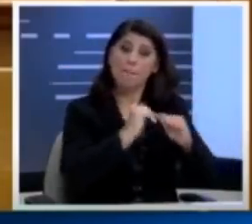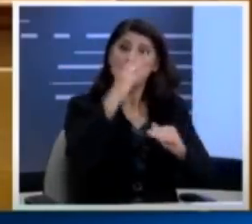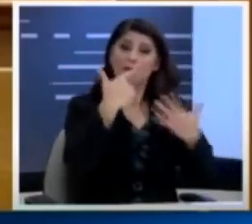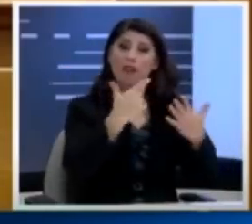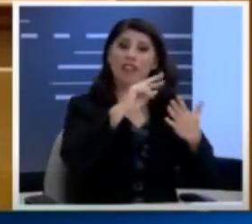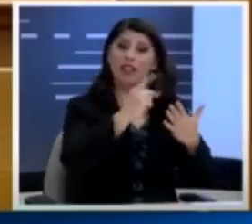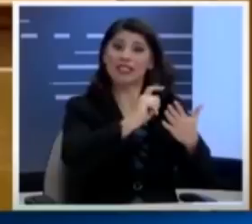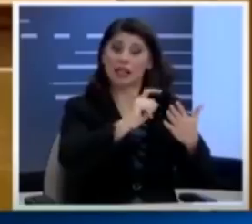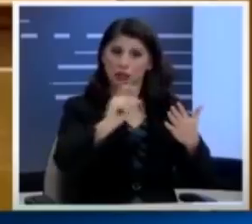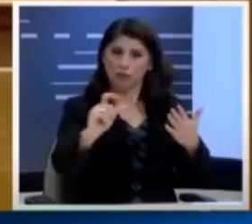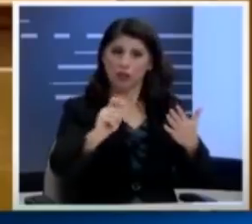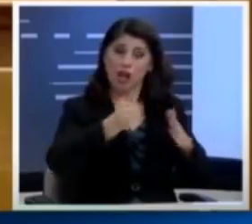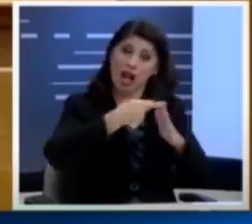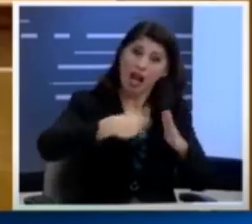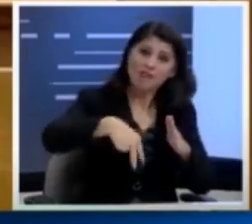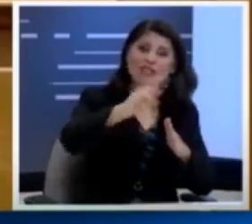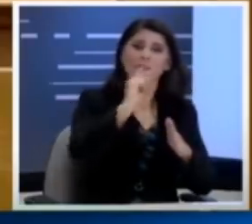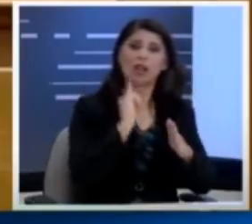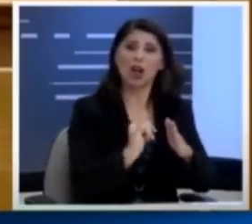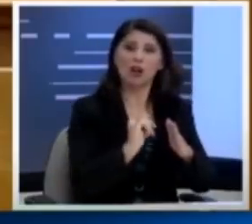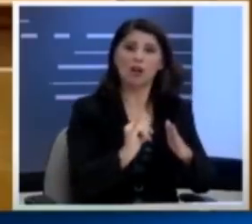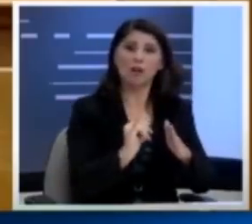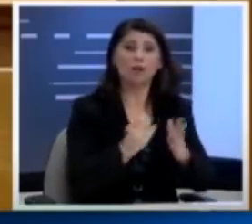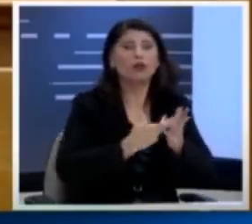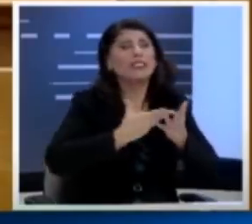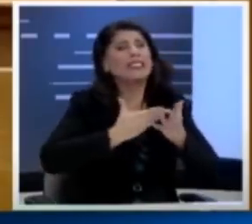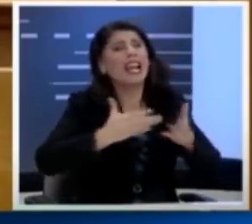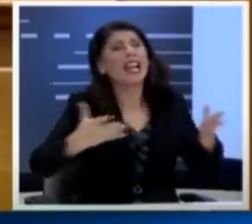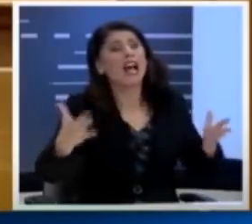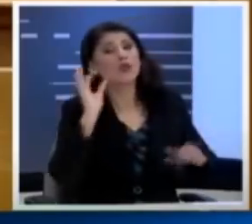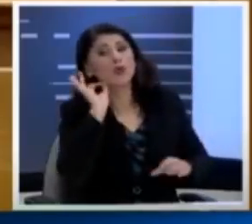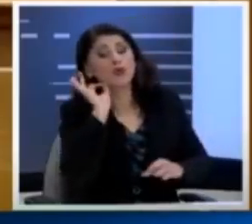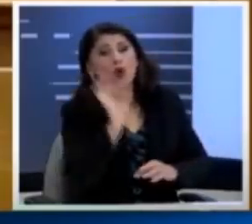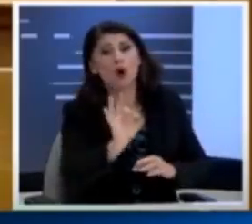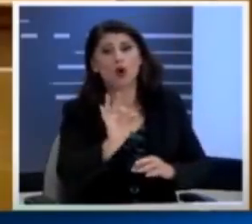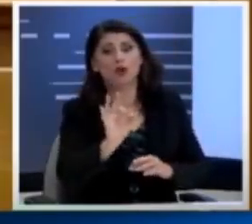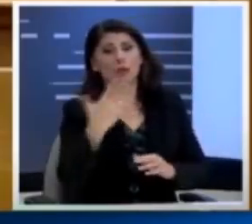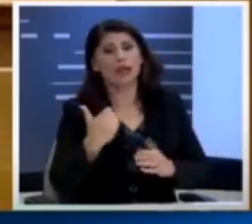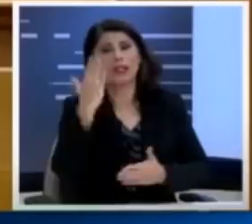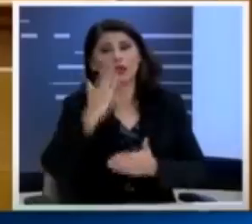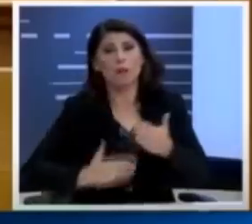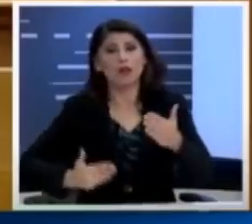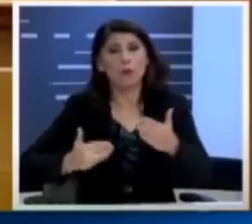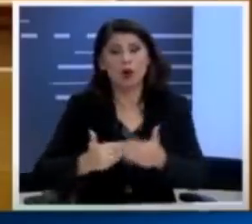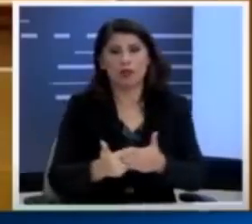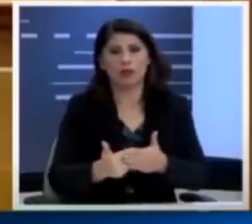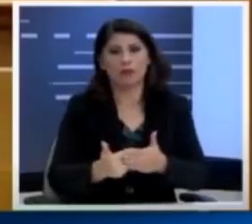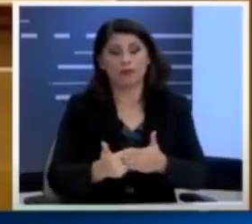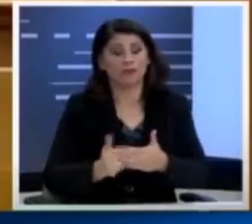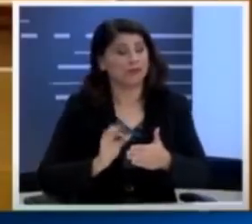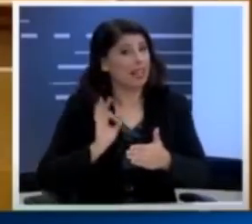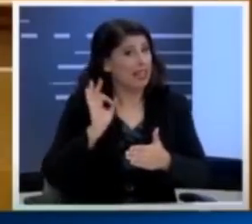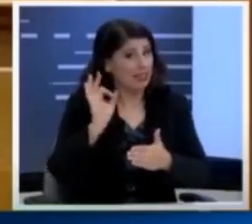7 δισεκατομμύρια, αυξημένο ακόμα και από τους δυσθεώρατους στόχους που είχατε θέσει στο μεσοπρόθεσμο. Έχετε